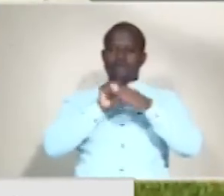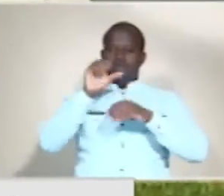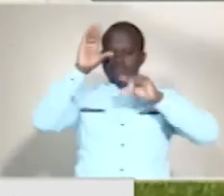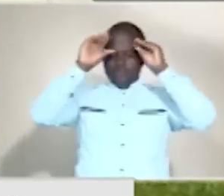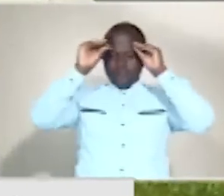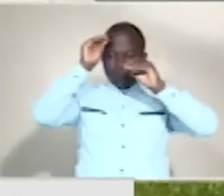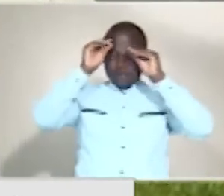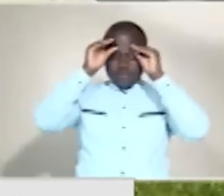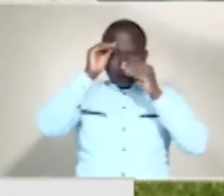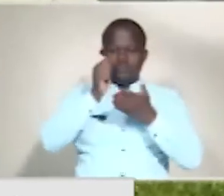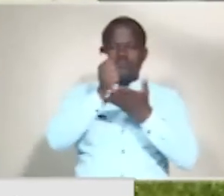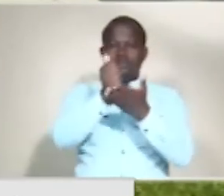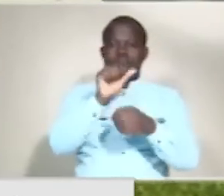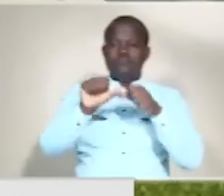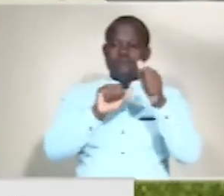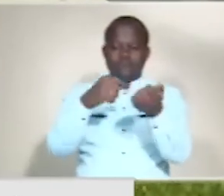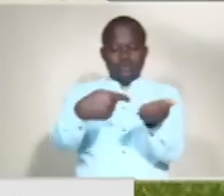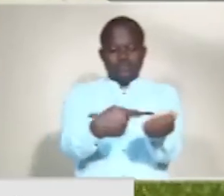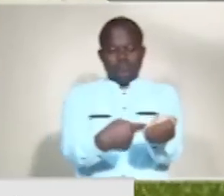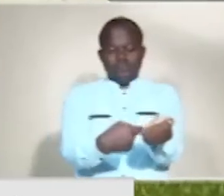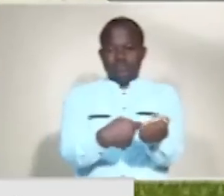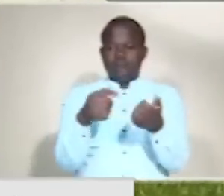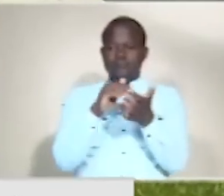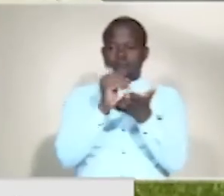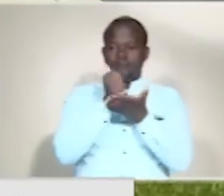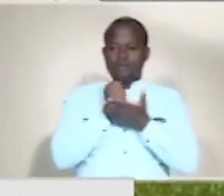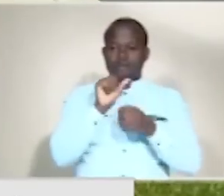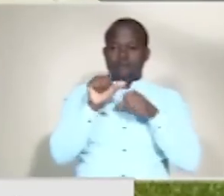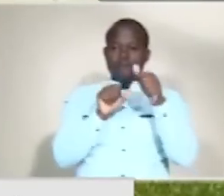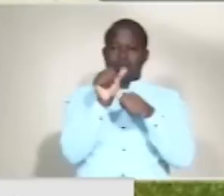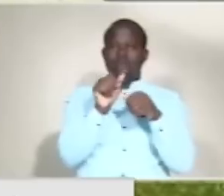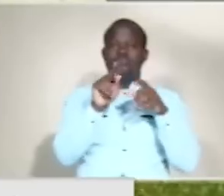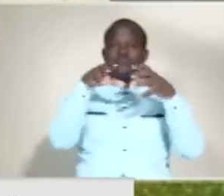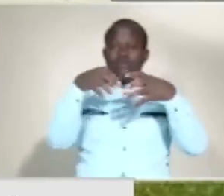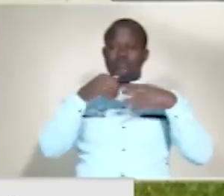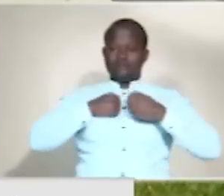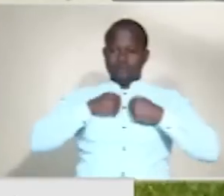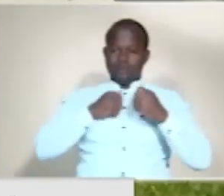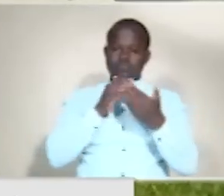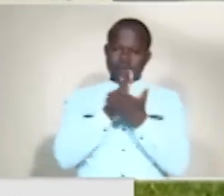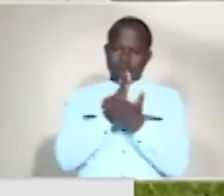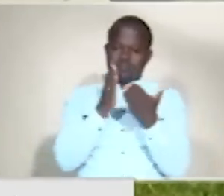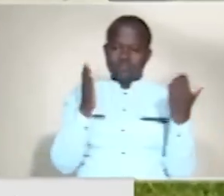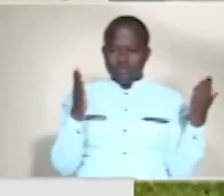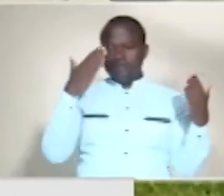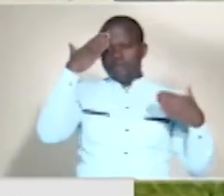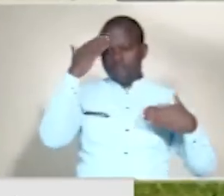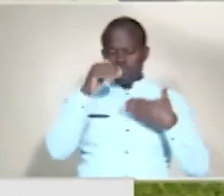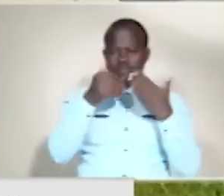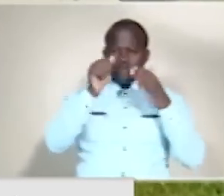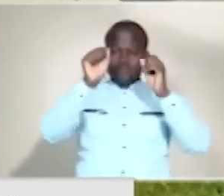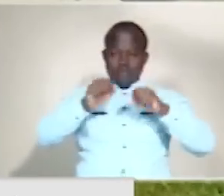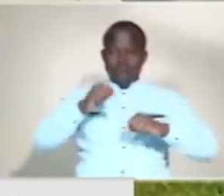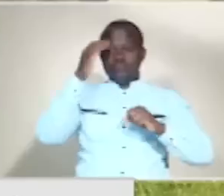kwiga, idufashe mu bijyanye n'ubuvuzi, idufashe no muri sosiyete nyarwanda nyirizina kugira ngo